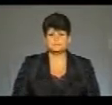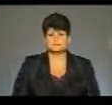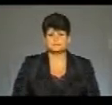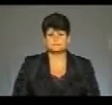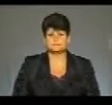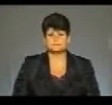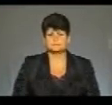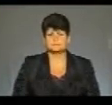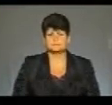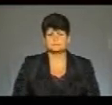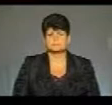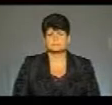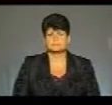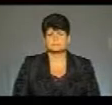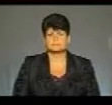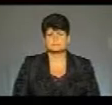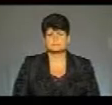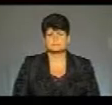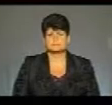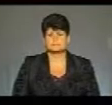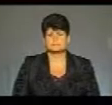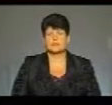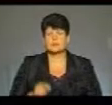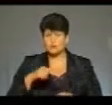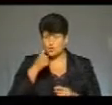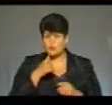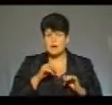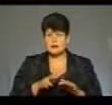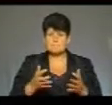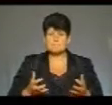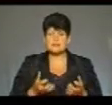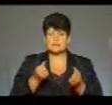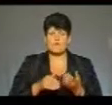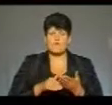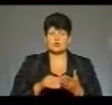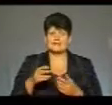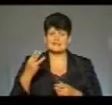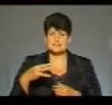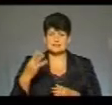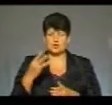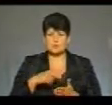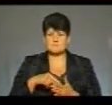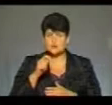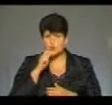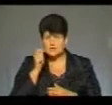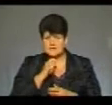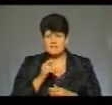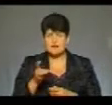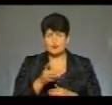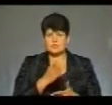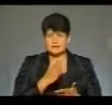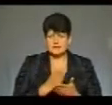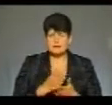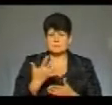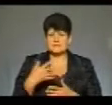на Суспільному. Тернопіль. Цього року акцію підтримали волонтери із 33 міст України. В регіонах діє